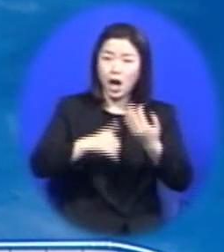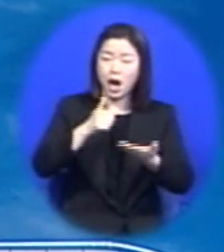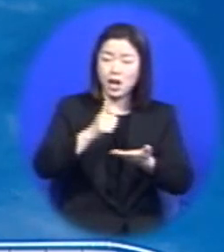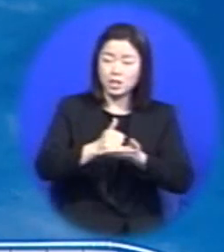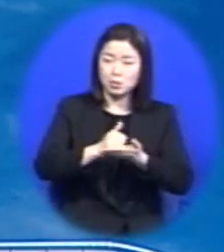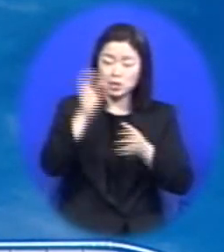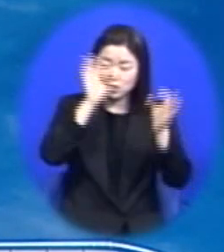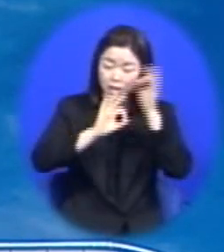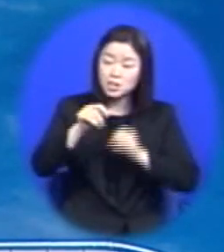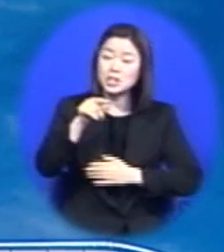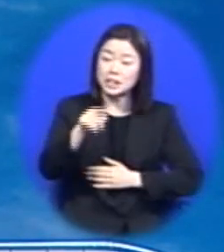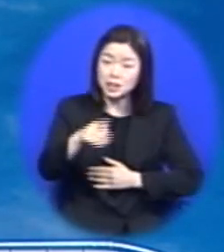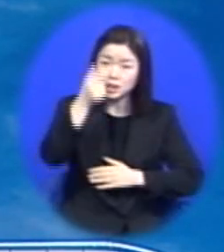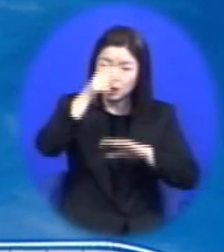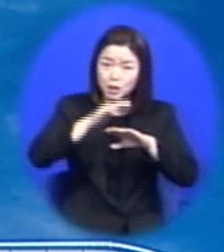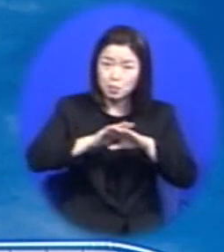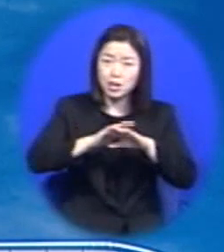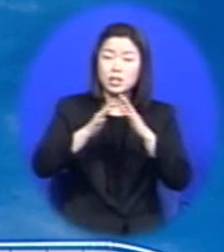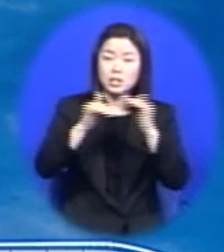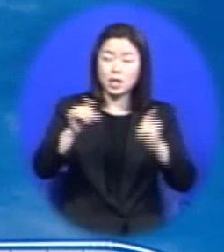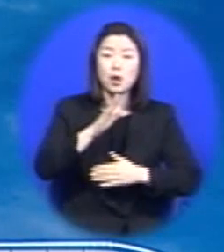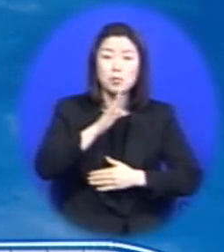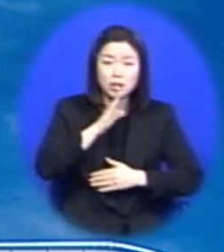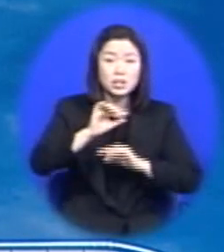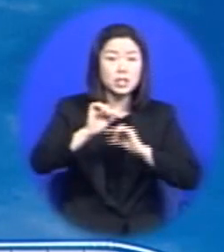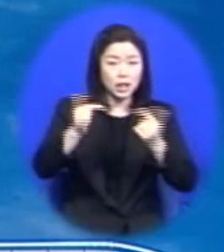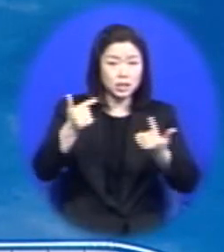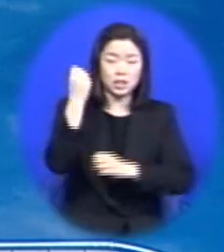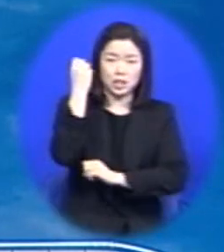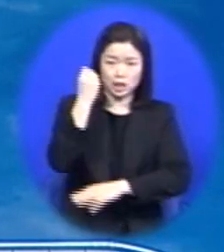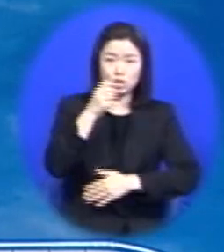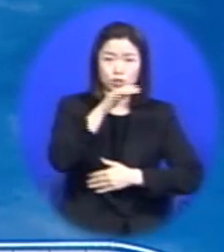그 예배자인지 아닌지 기준이 있습니다.